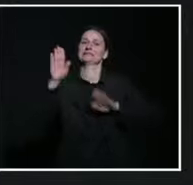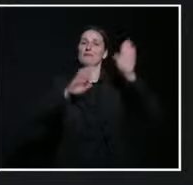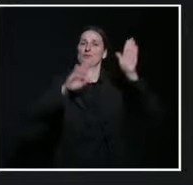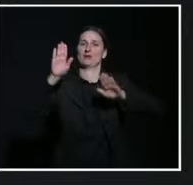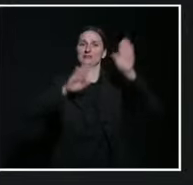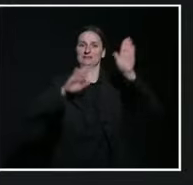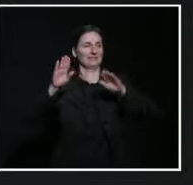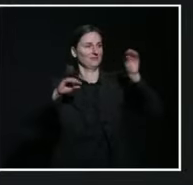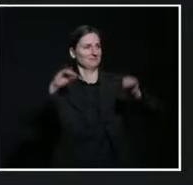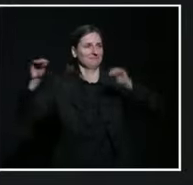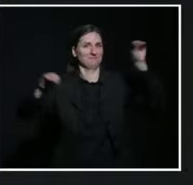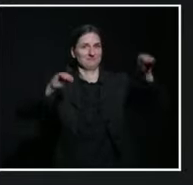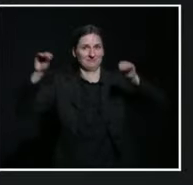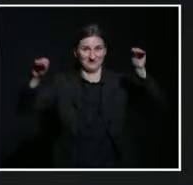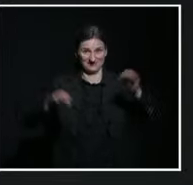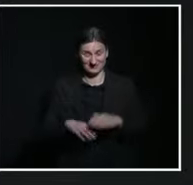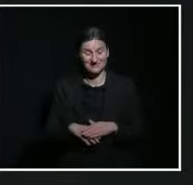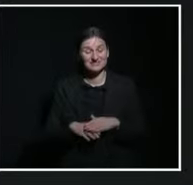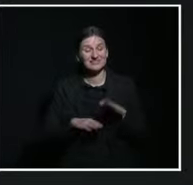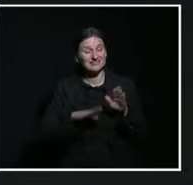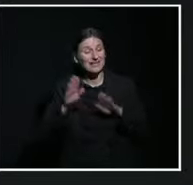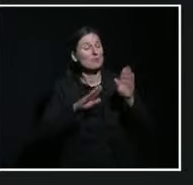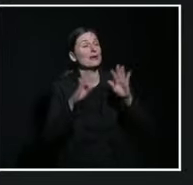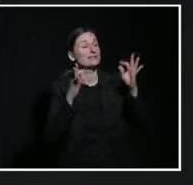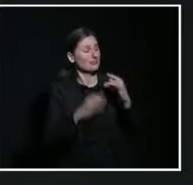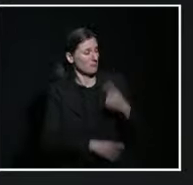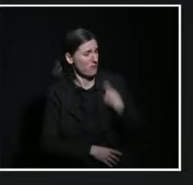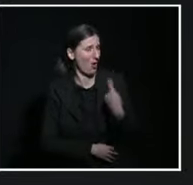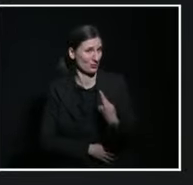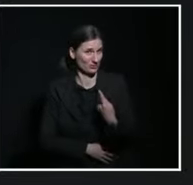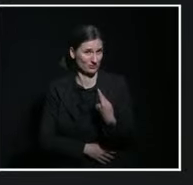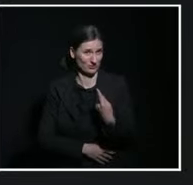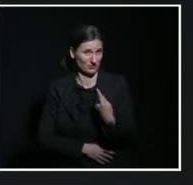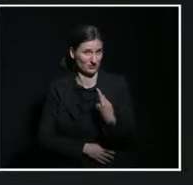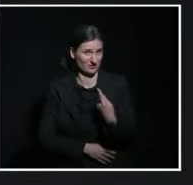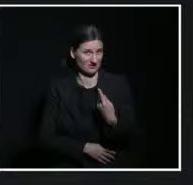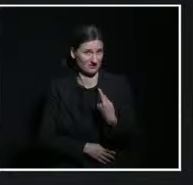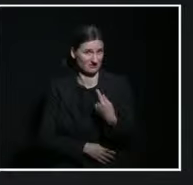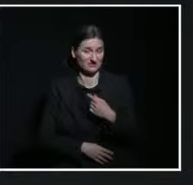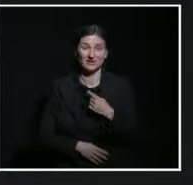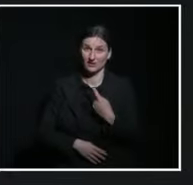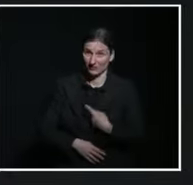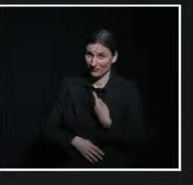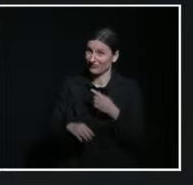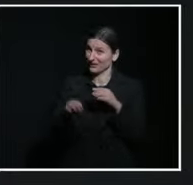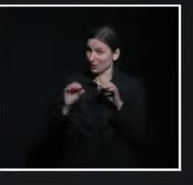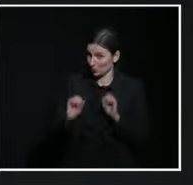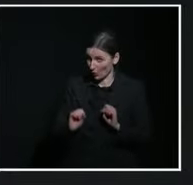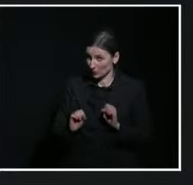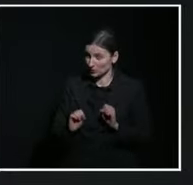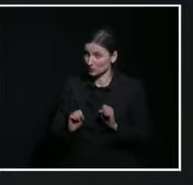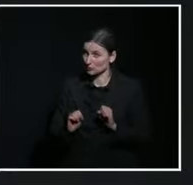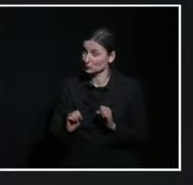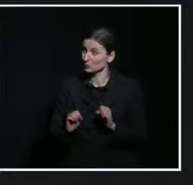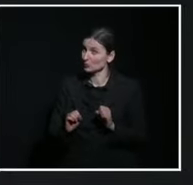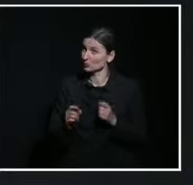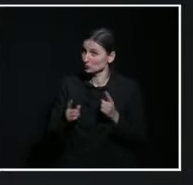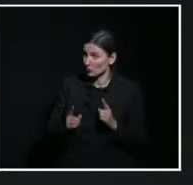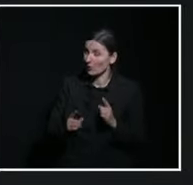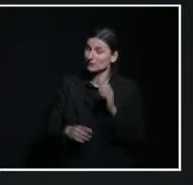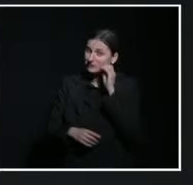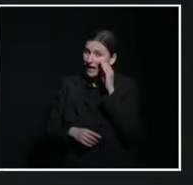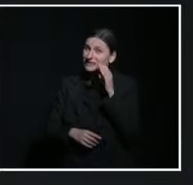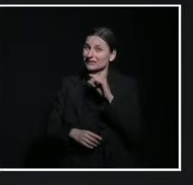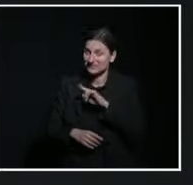sind. Sie hat es verdient. Wir können und sollten täglich beweisen,